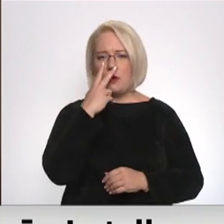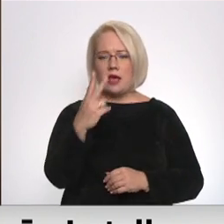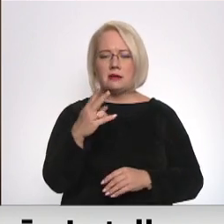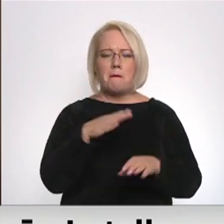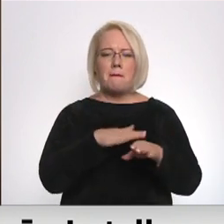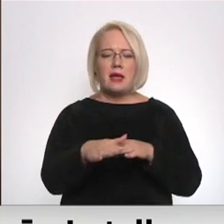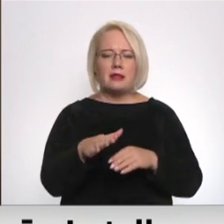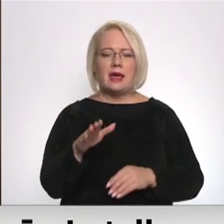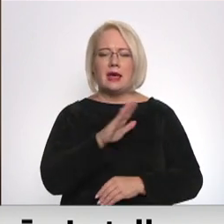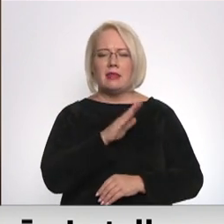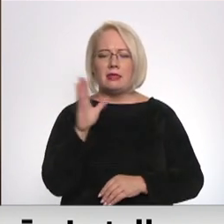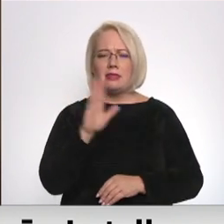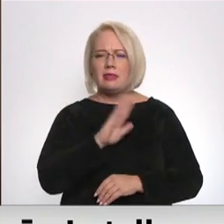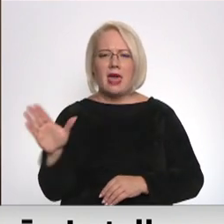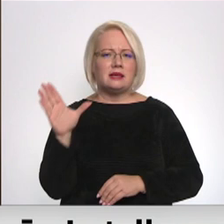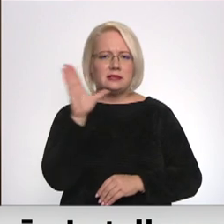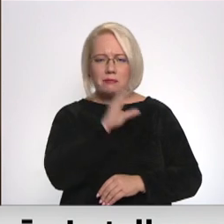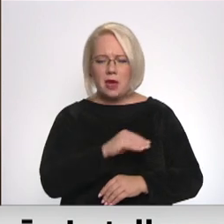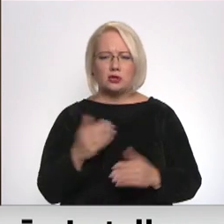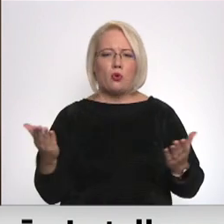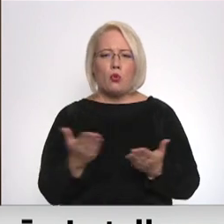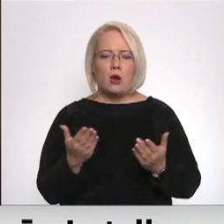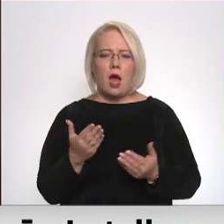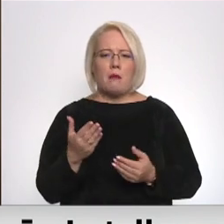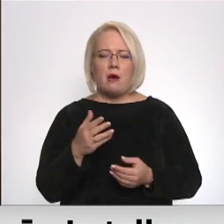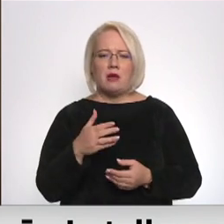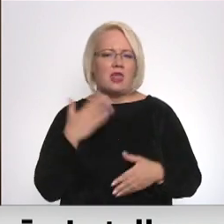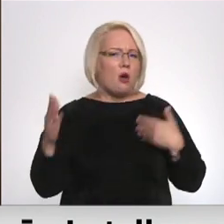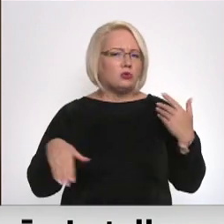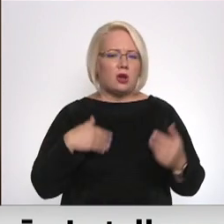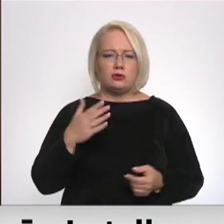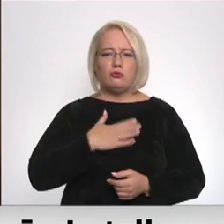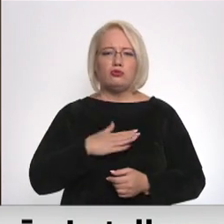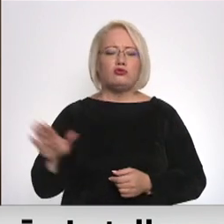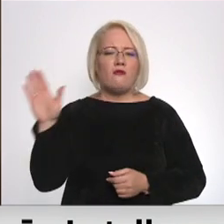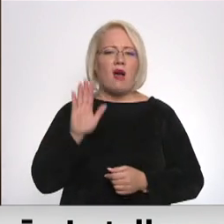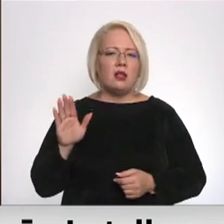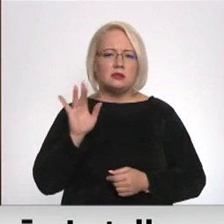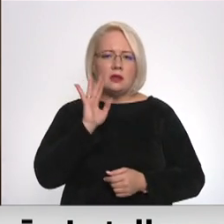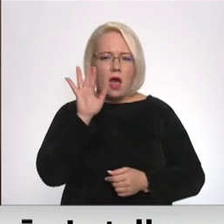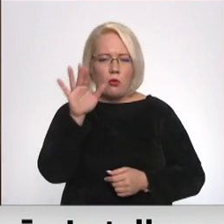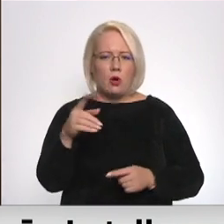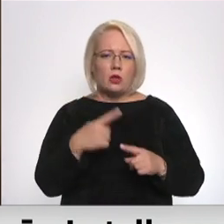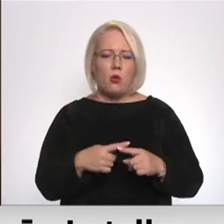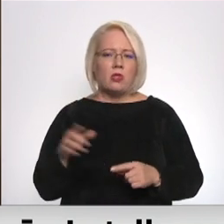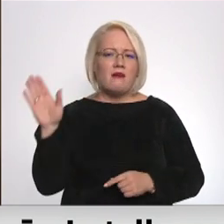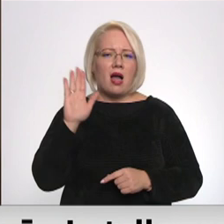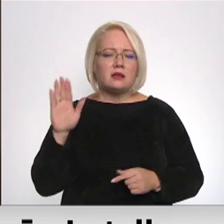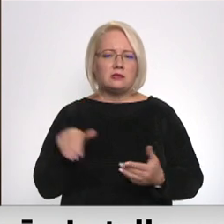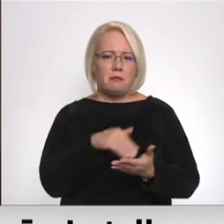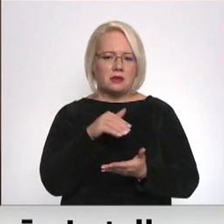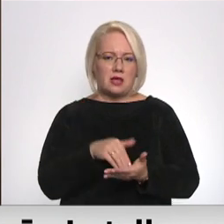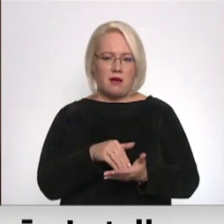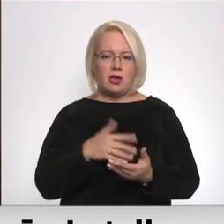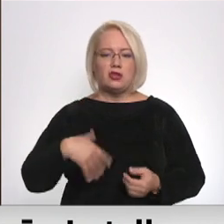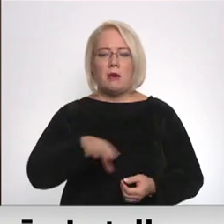absolūti nespējas un kurām varbūt arī nerūp mūsu valsts nākotne un arī valsts pastāvēšana.